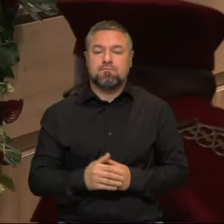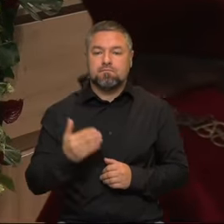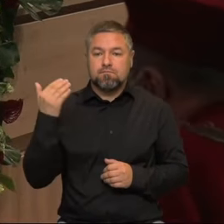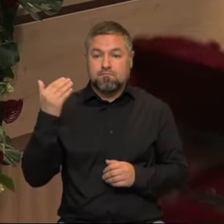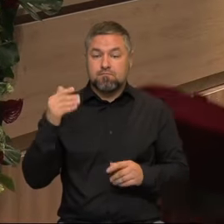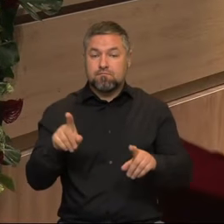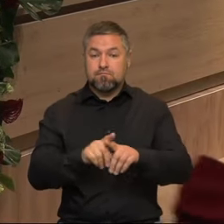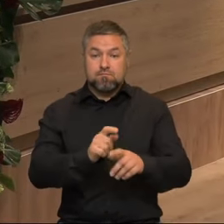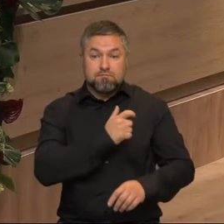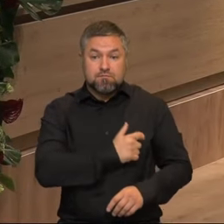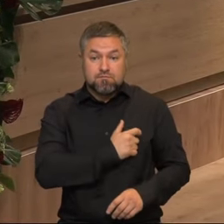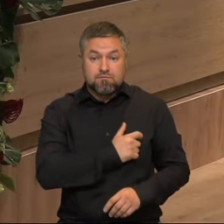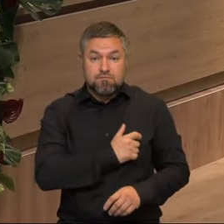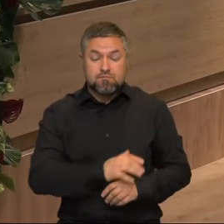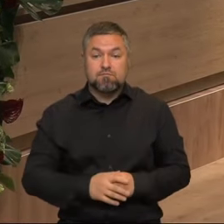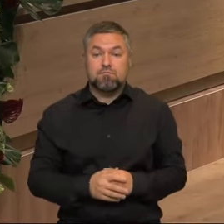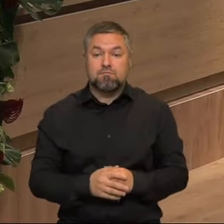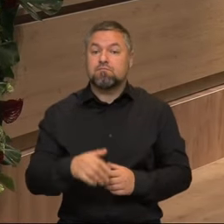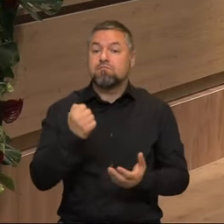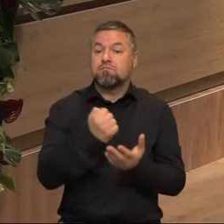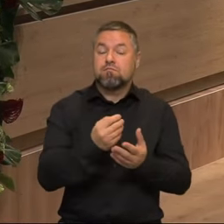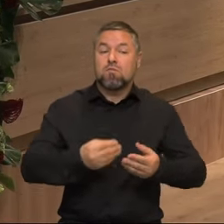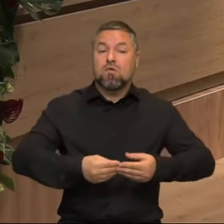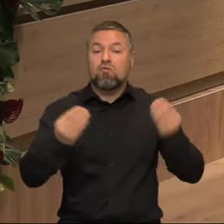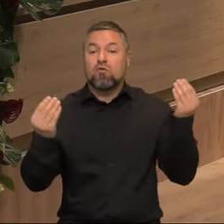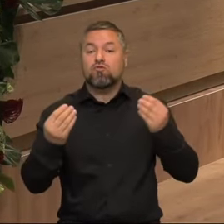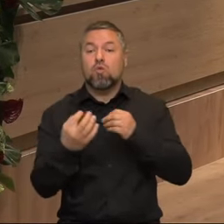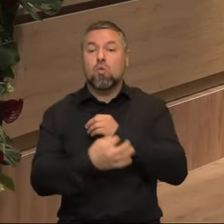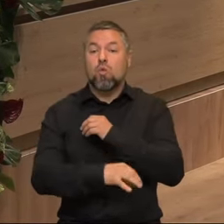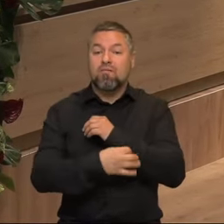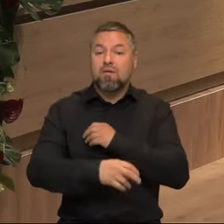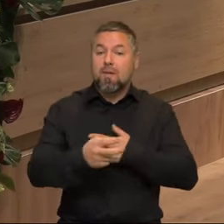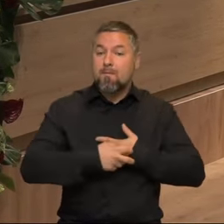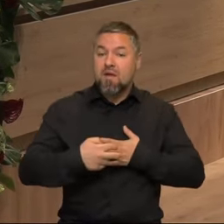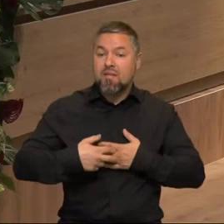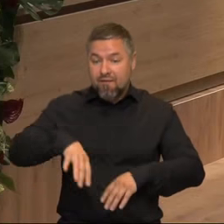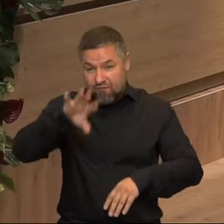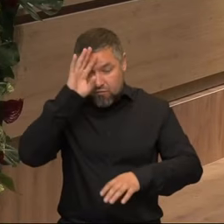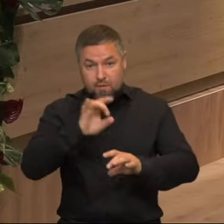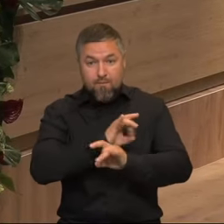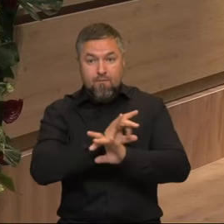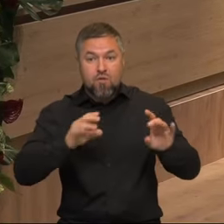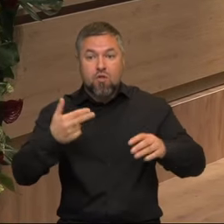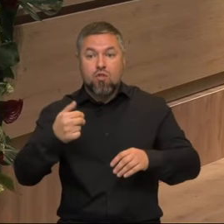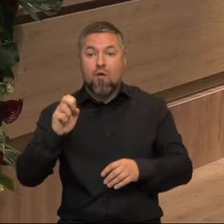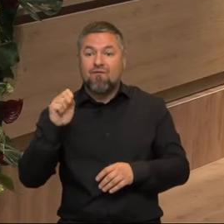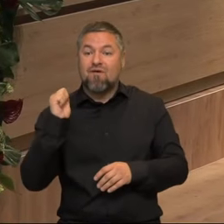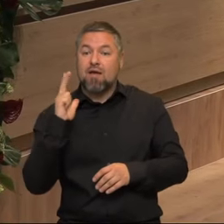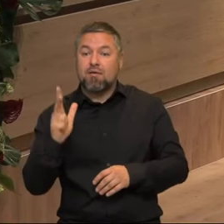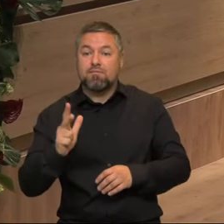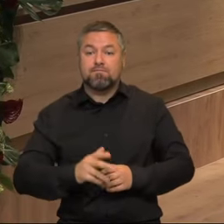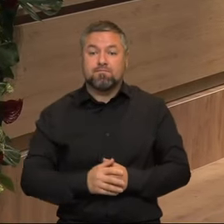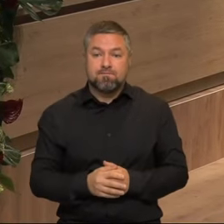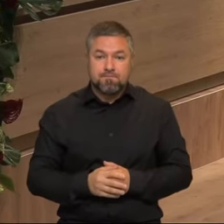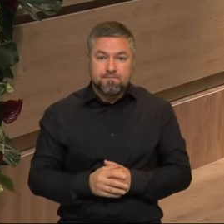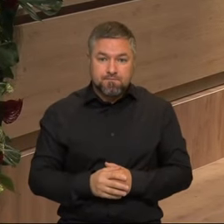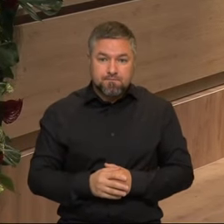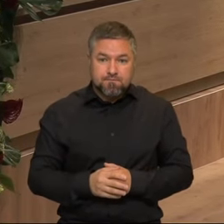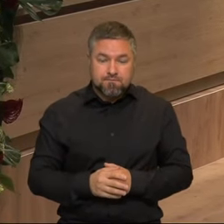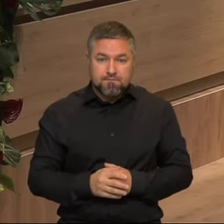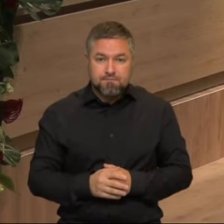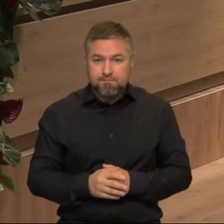Witam równie serdecznie pana prorektora do spraw rozwoju Uniwersytetu Medycznego w Łodzi, profesora Dariusza Nowaka.